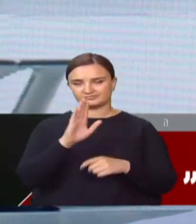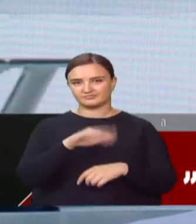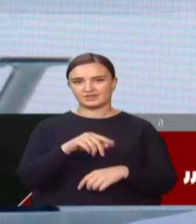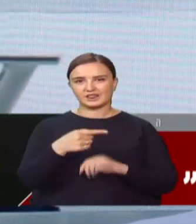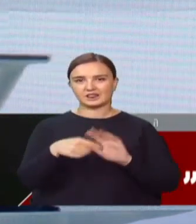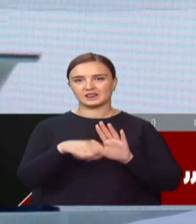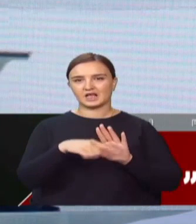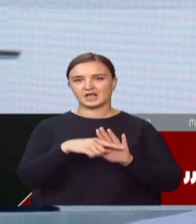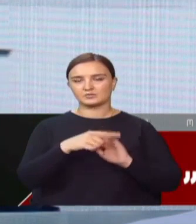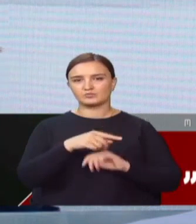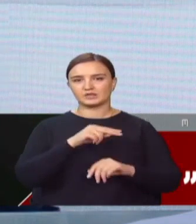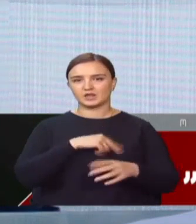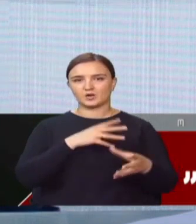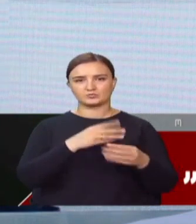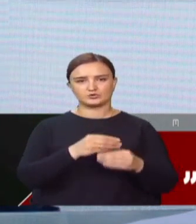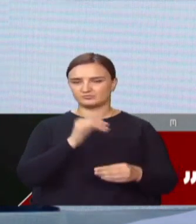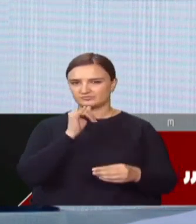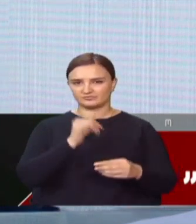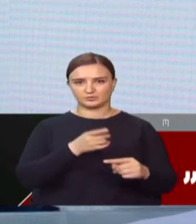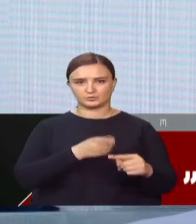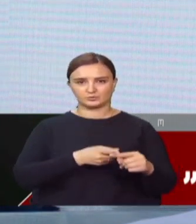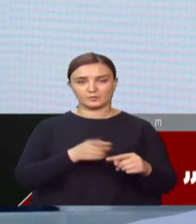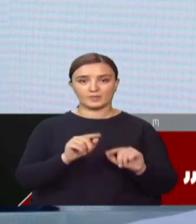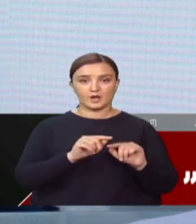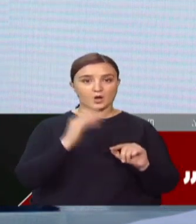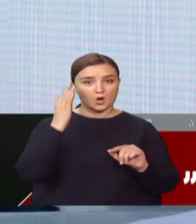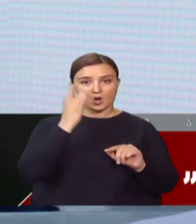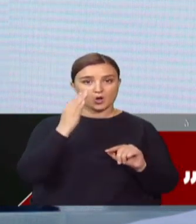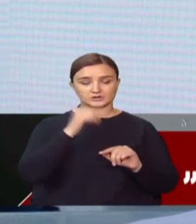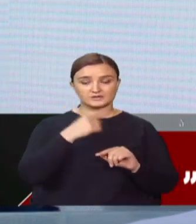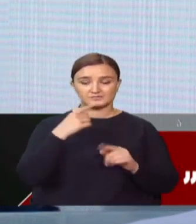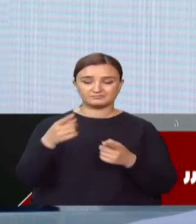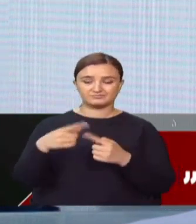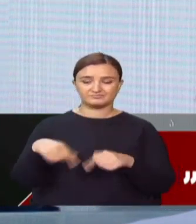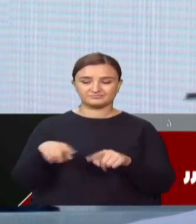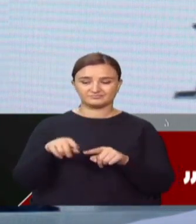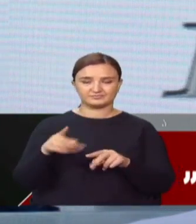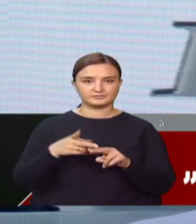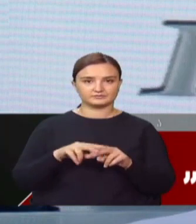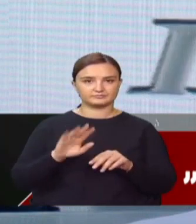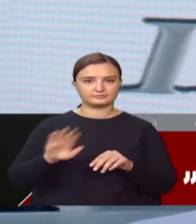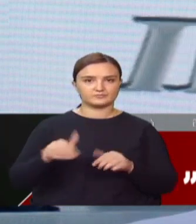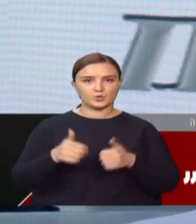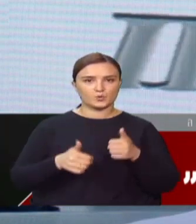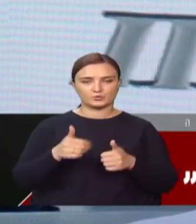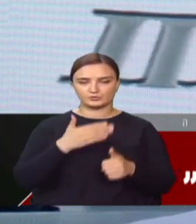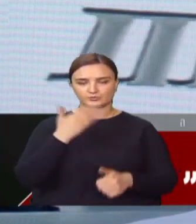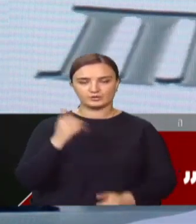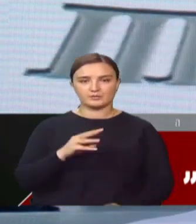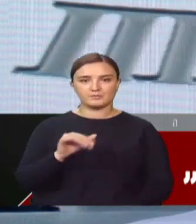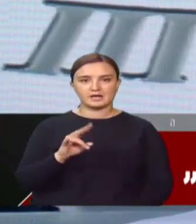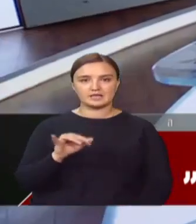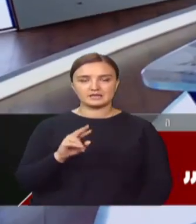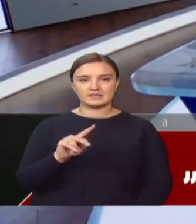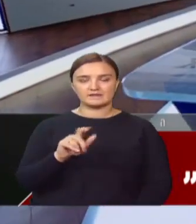მათთან თანამშრომლობას გამორიცხავს. საპარლამენტო უმრავლესობაში კი მსგავს პოლიტიკურ ალიანსს კონკურენტად არ მიიჩნევენ. მანანა დევაძე ესაუბრა